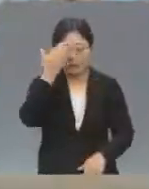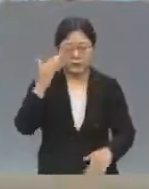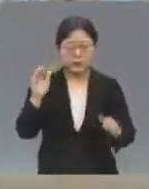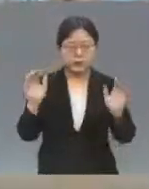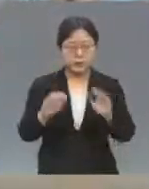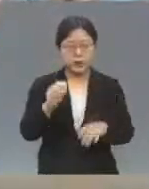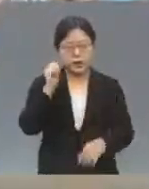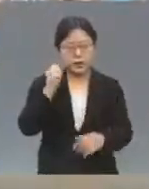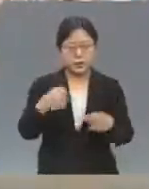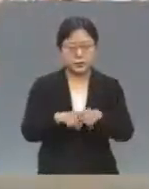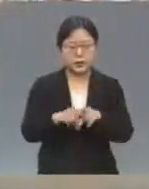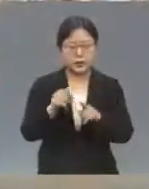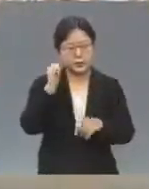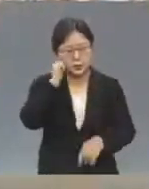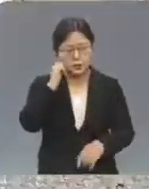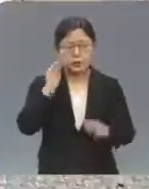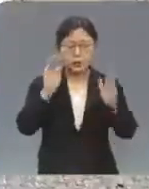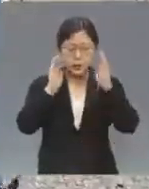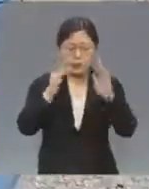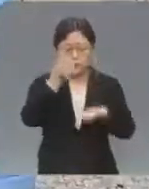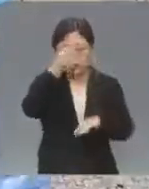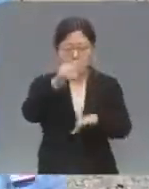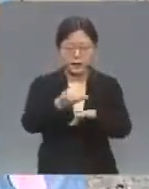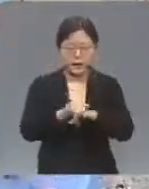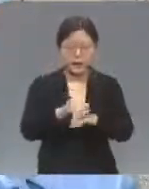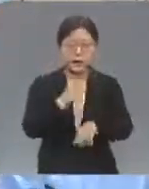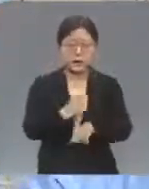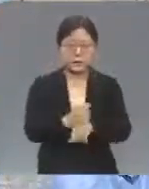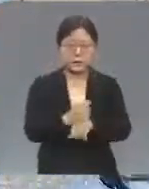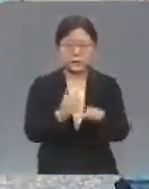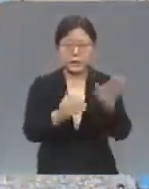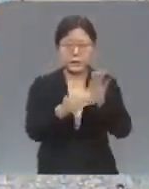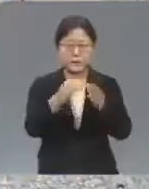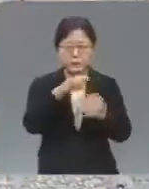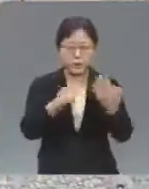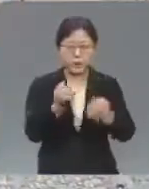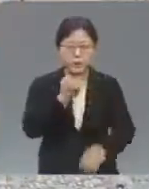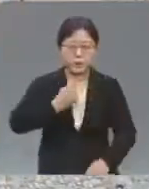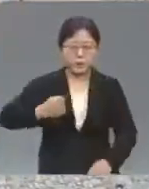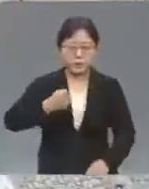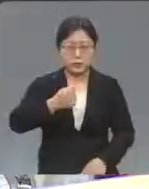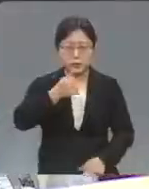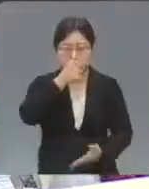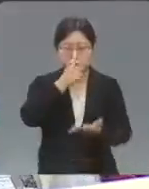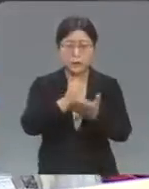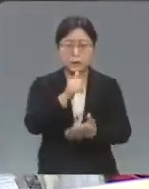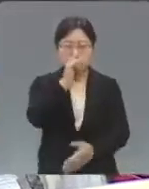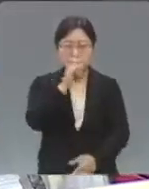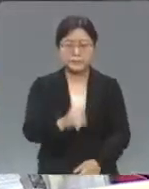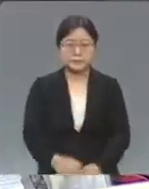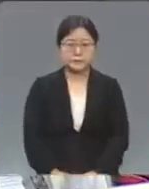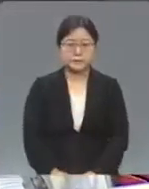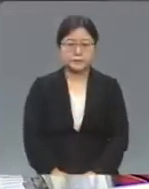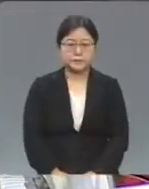집단 합숙 시키면서 수업과 예배를 진행하는 등 방역 수칙 을 위반한 혐의를 받고 있습니다